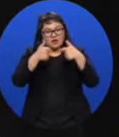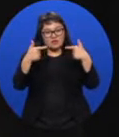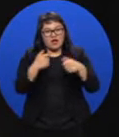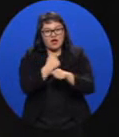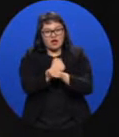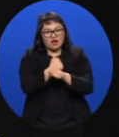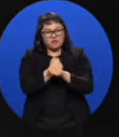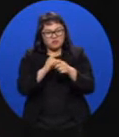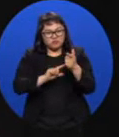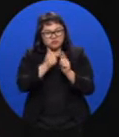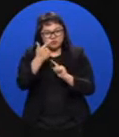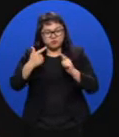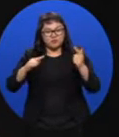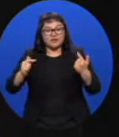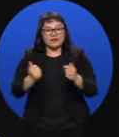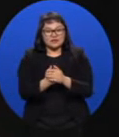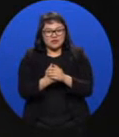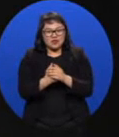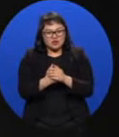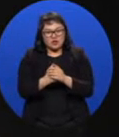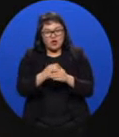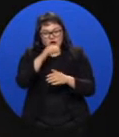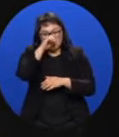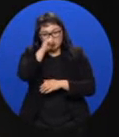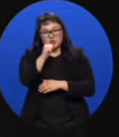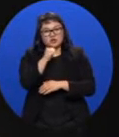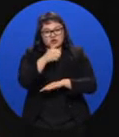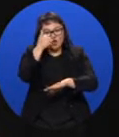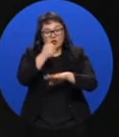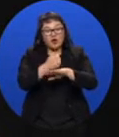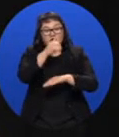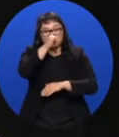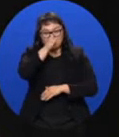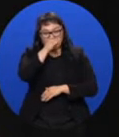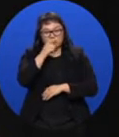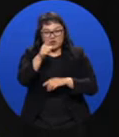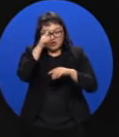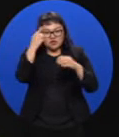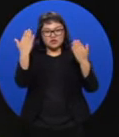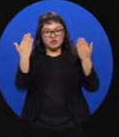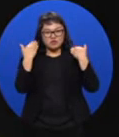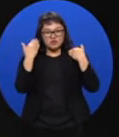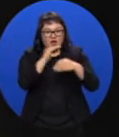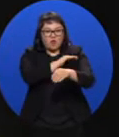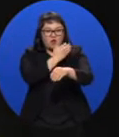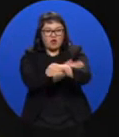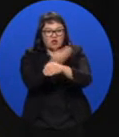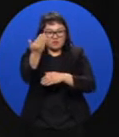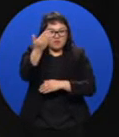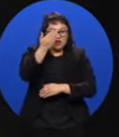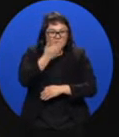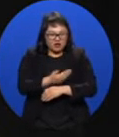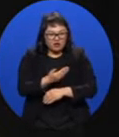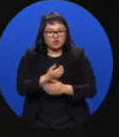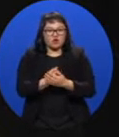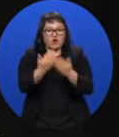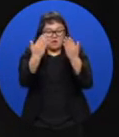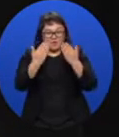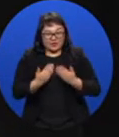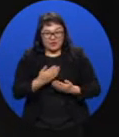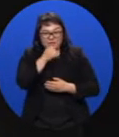나갔다든지 뭐 여러 가지 성과도 있었습니다. 또 중앙정부의 권한 이양도 한 4,500개도